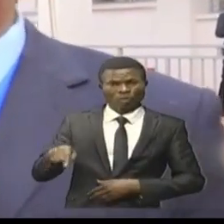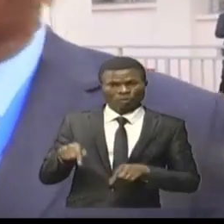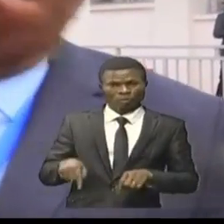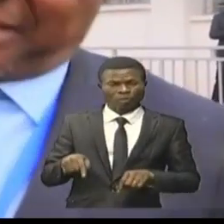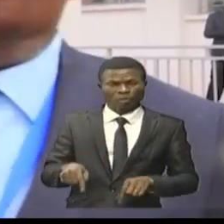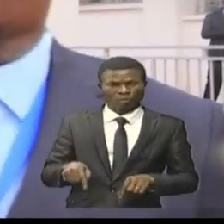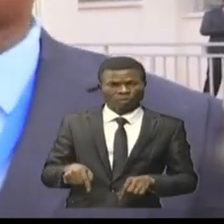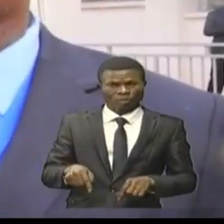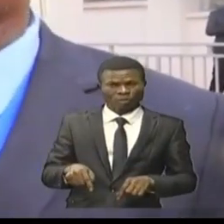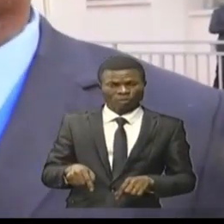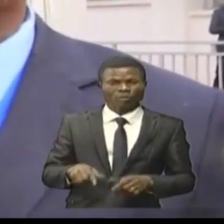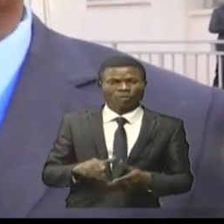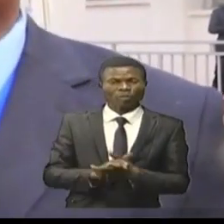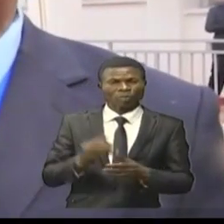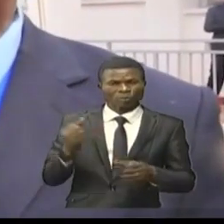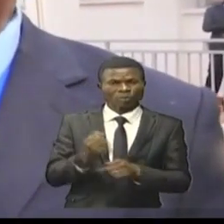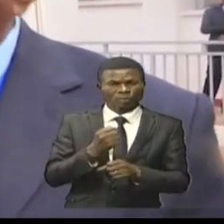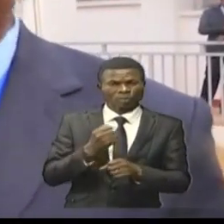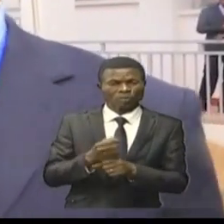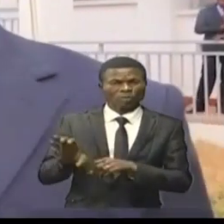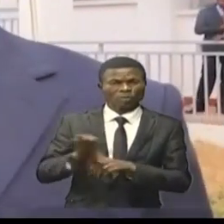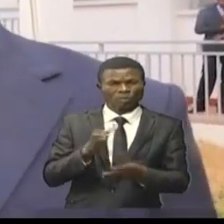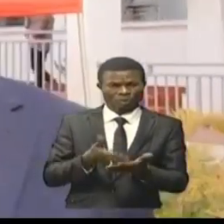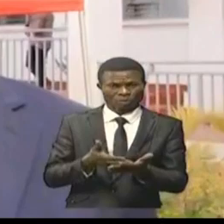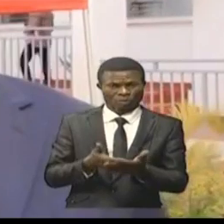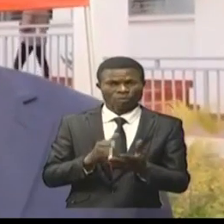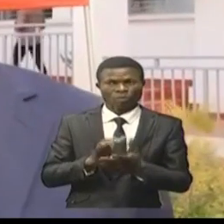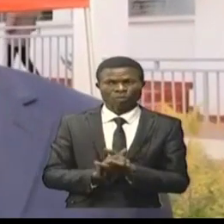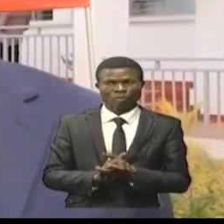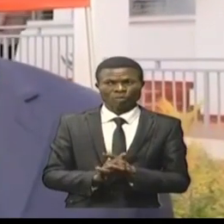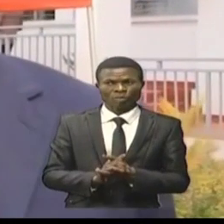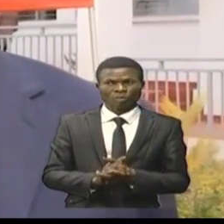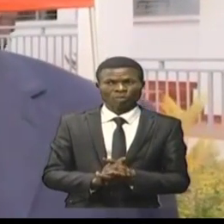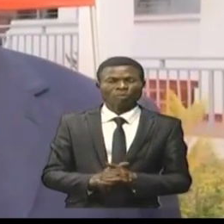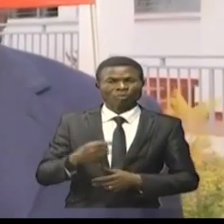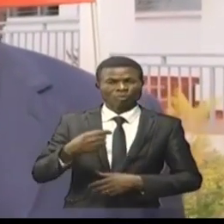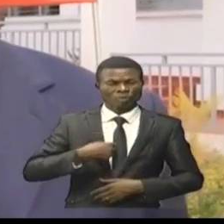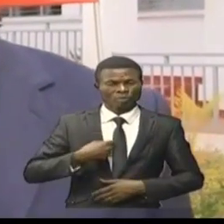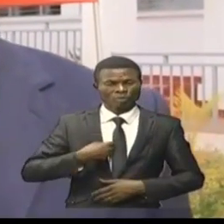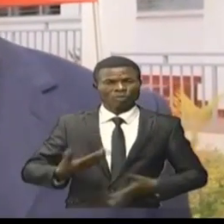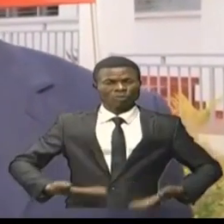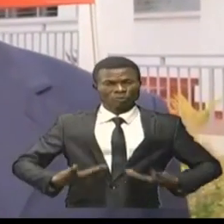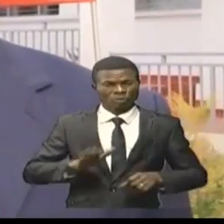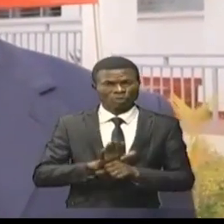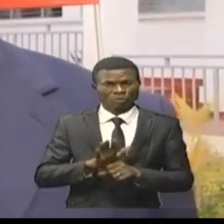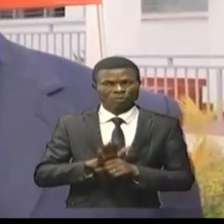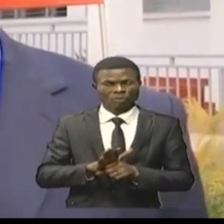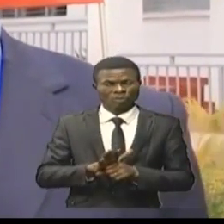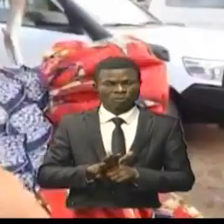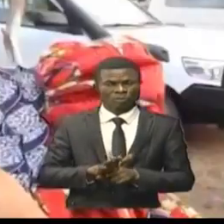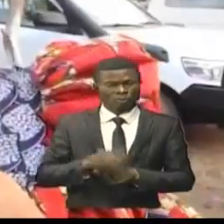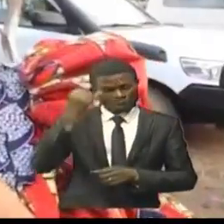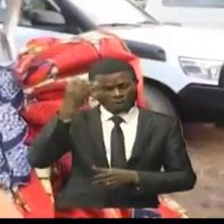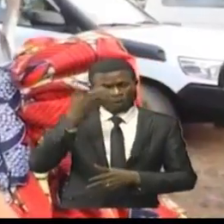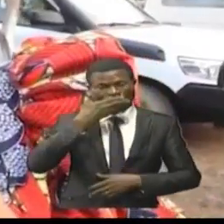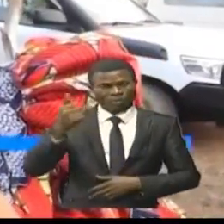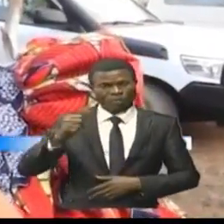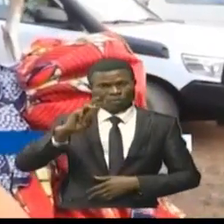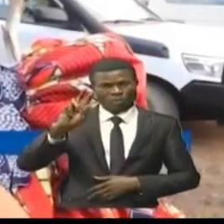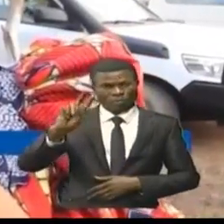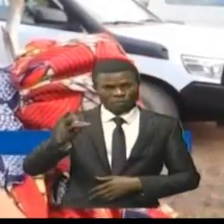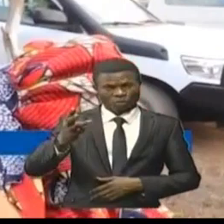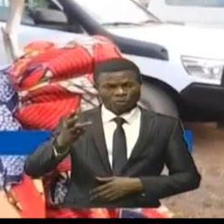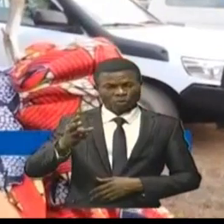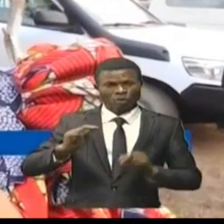les 10 ans, donc un plan décennal. Pertinence, moi je suis d'avis que ça va rencontrer la population. La troisième